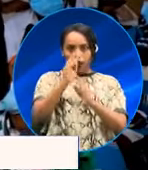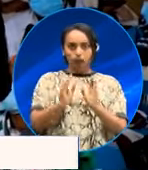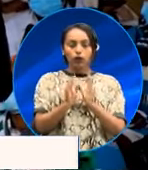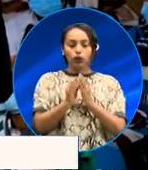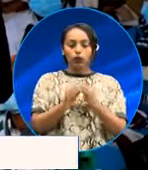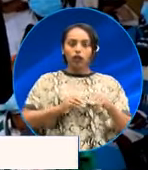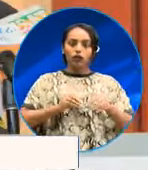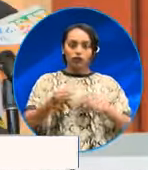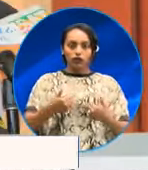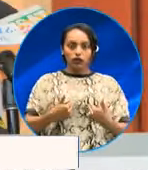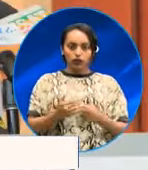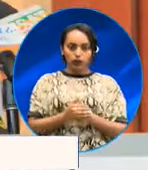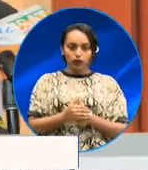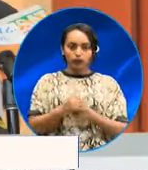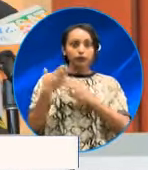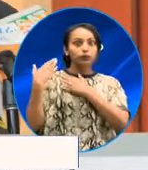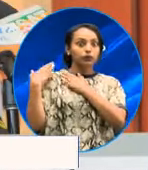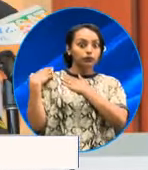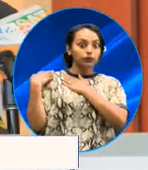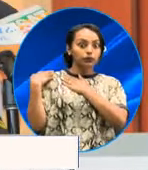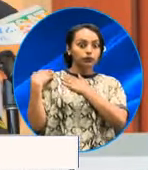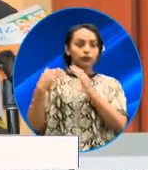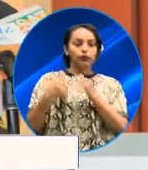መልኩ ይንቀሳቀሳሉ። ስልጣን